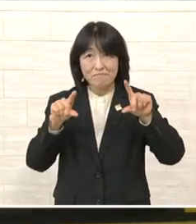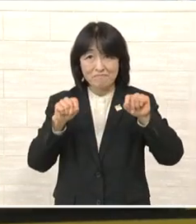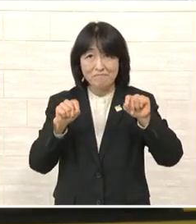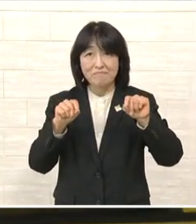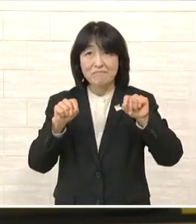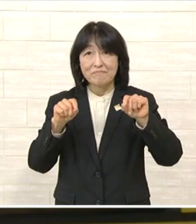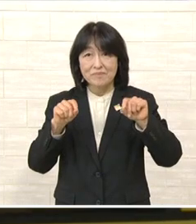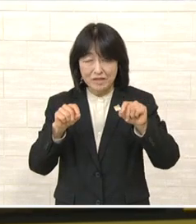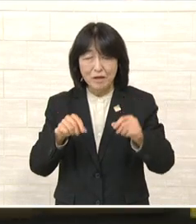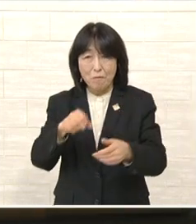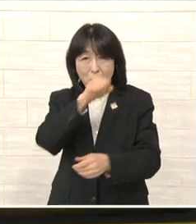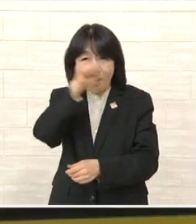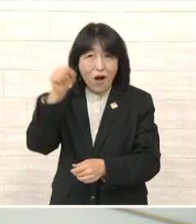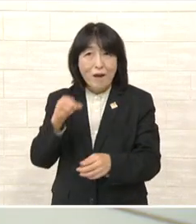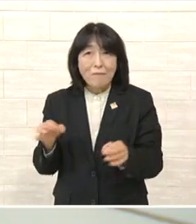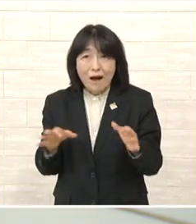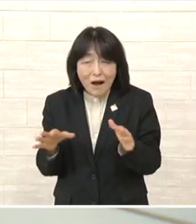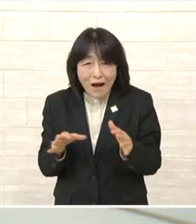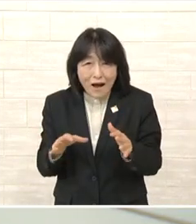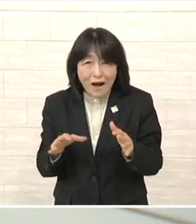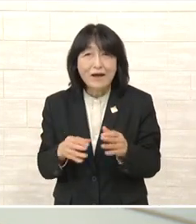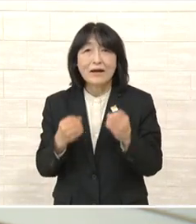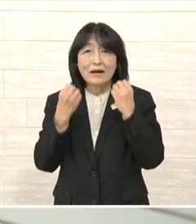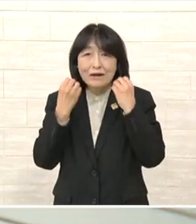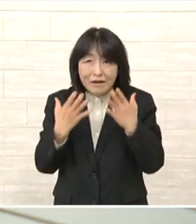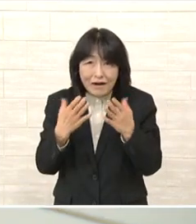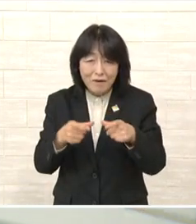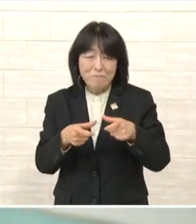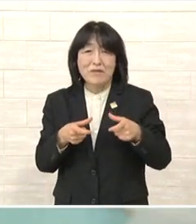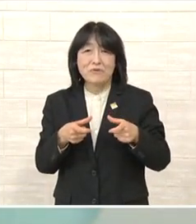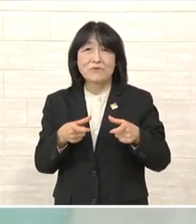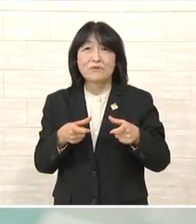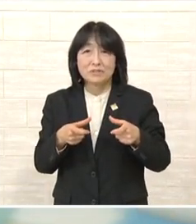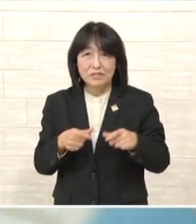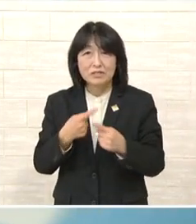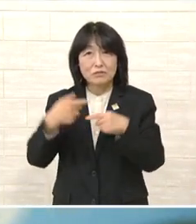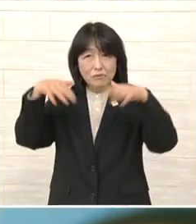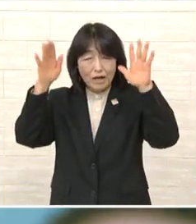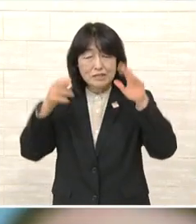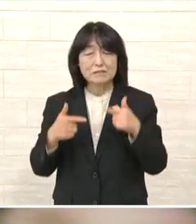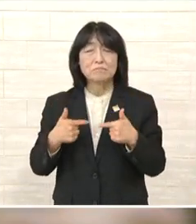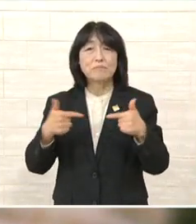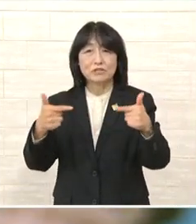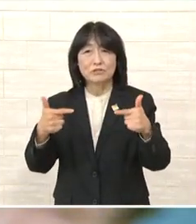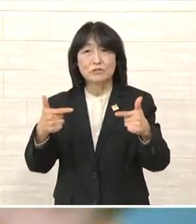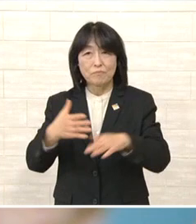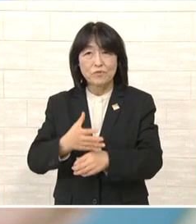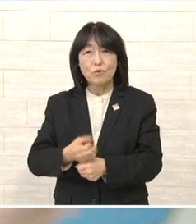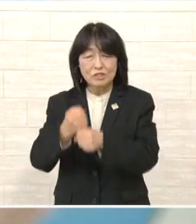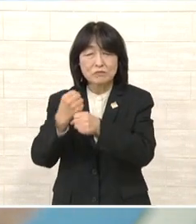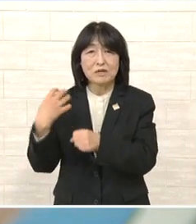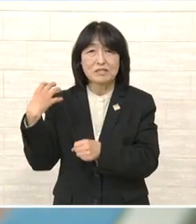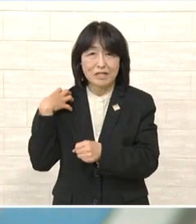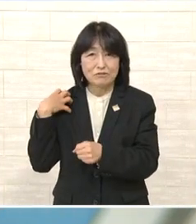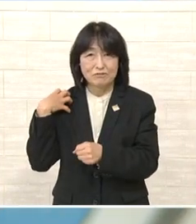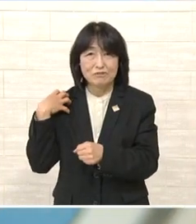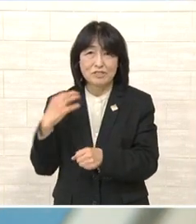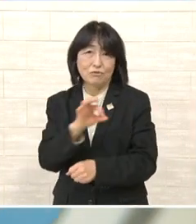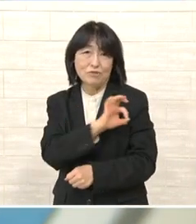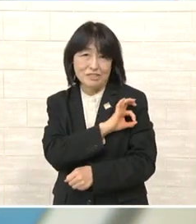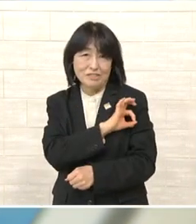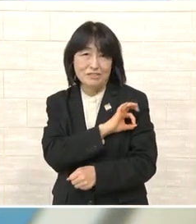免許証になります。 十勝バスの取締役執行役員の長澤さん、60歳